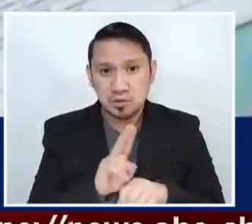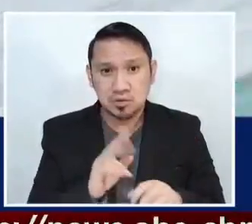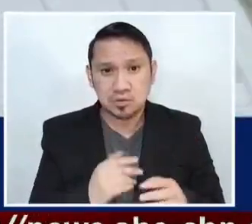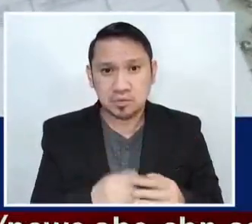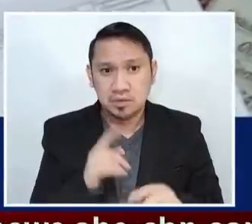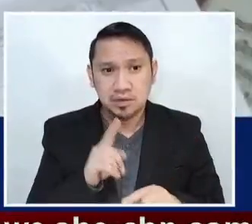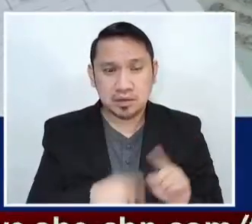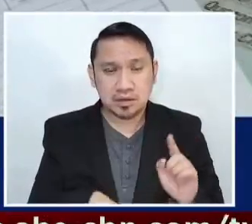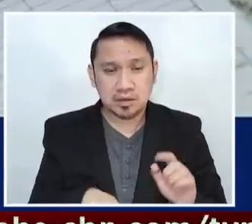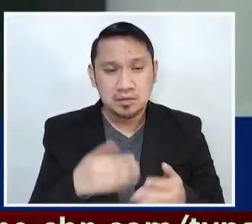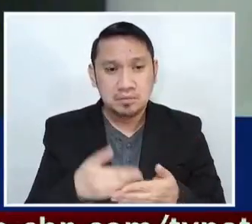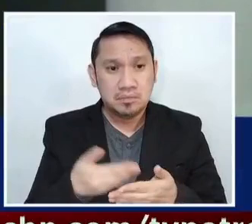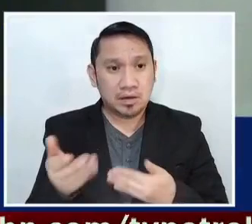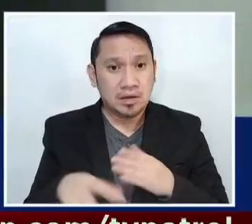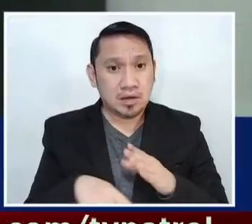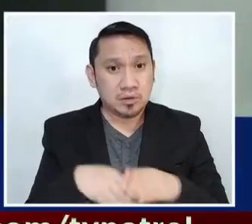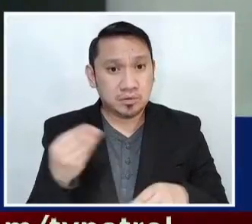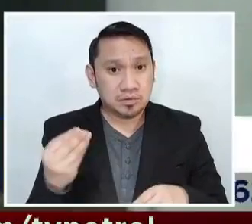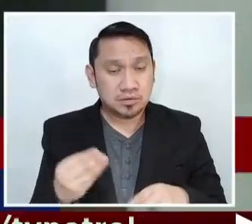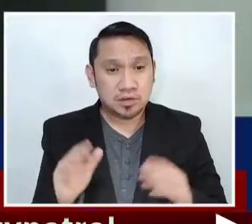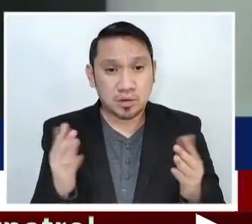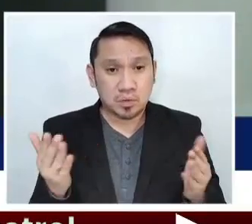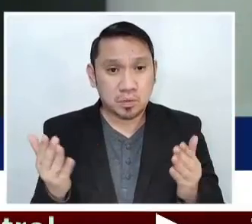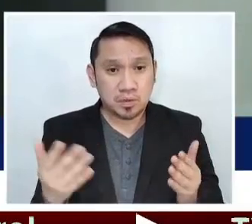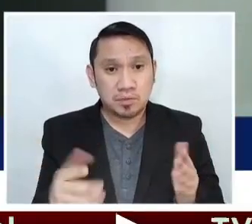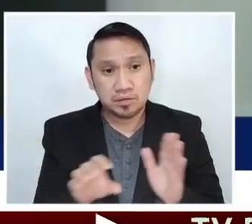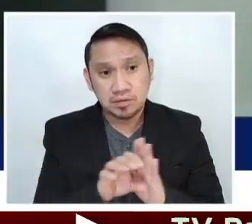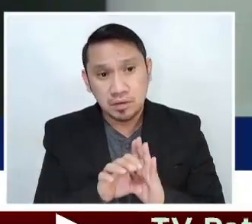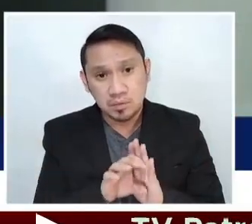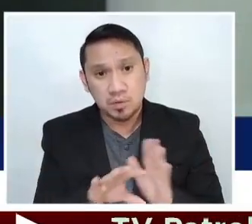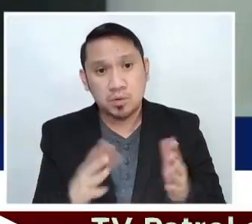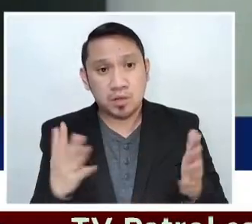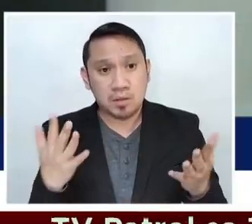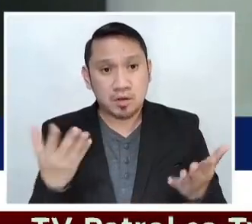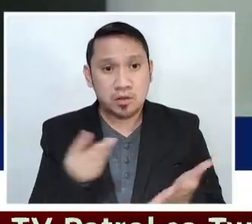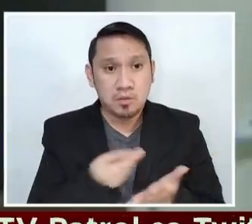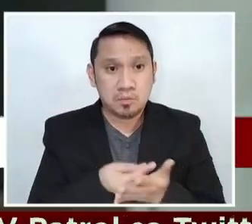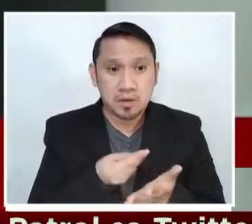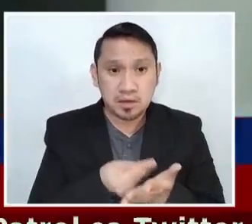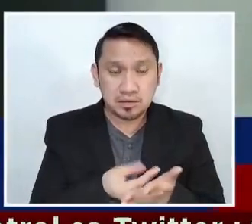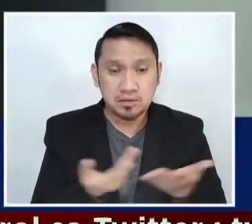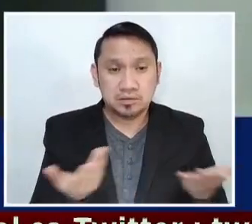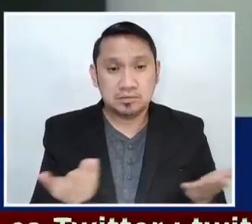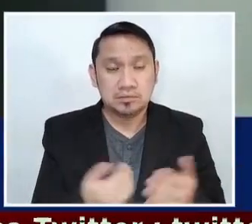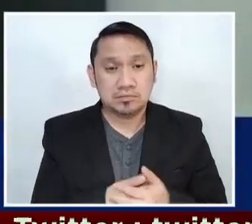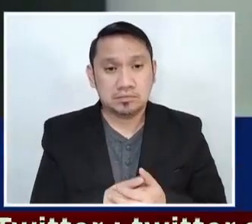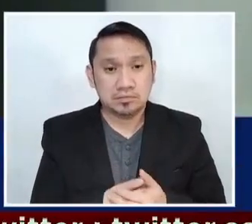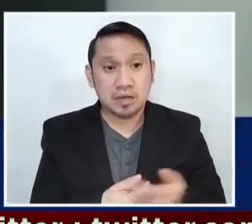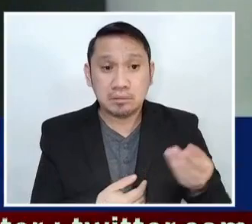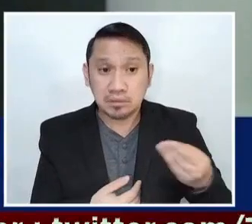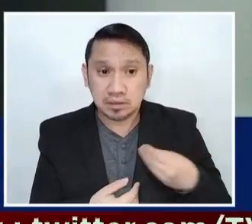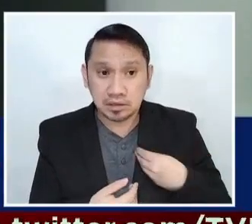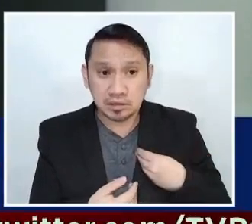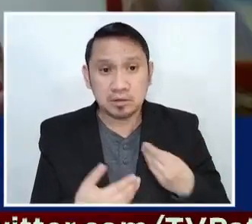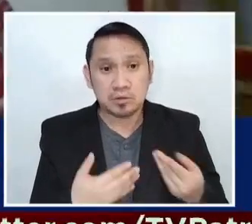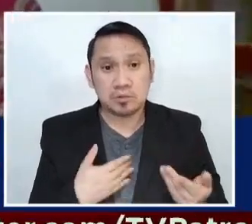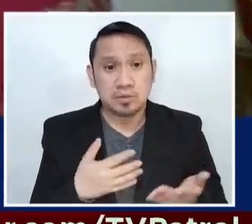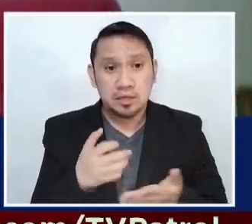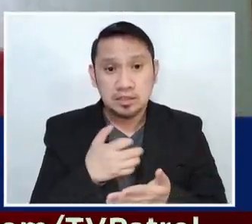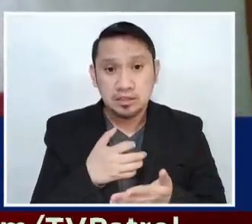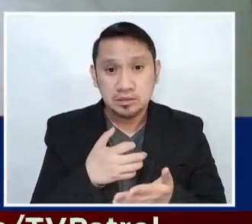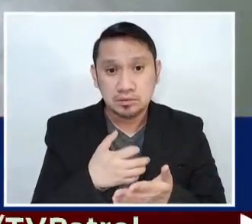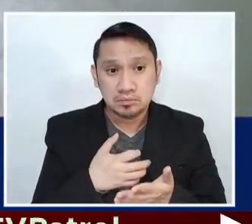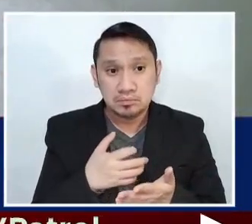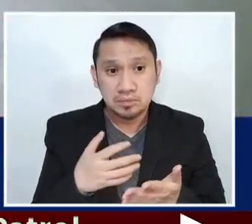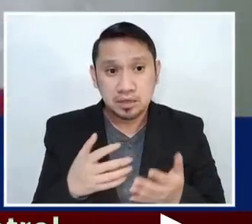labas. Mahirap po kasi wala naman akong pinagkukunan na pera. Binibigyan lang po ako ng mga anak ng panggastos.